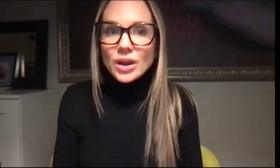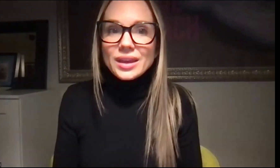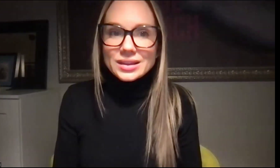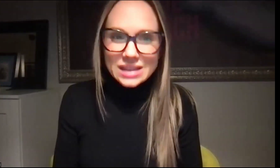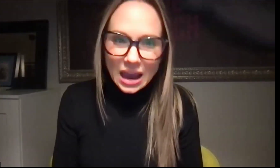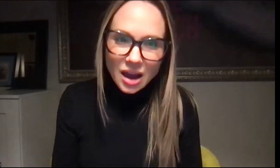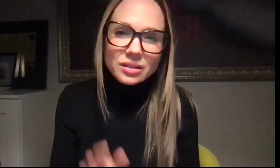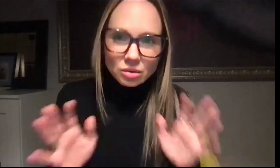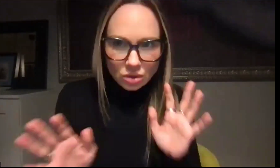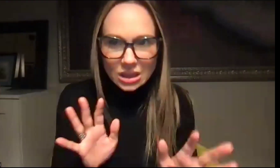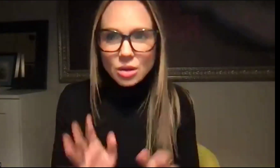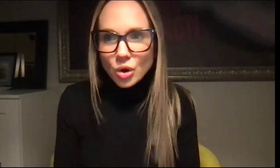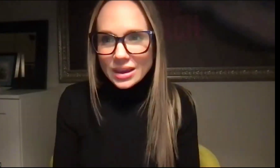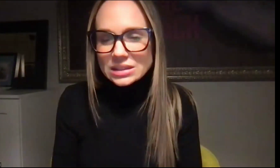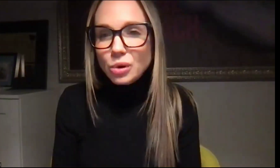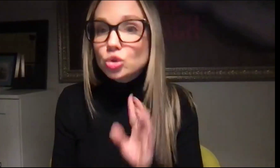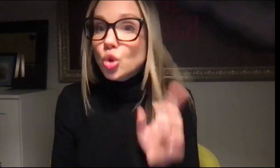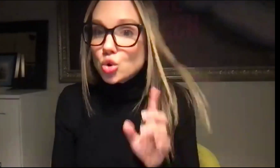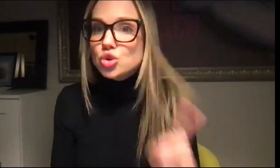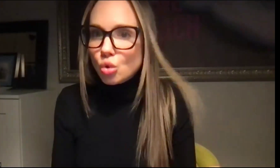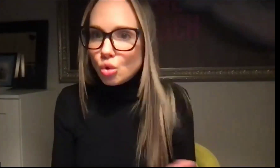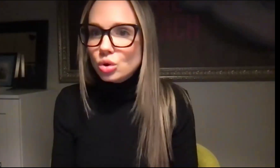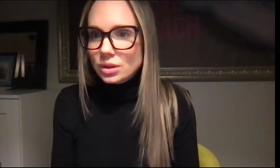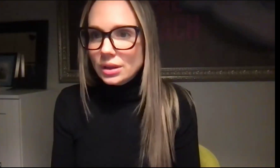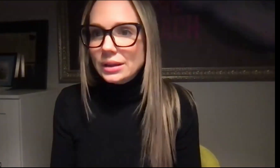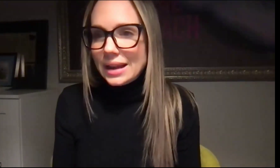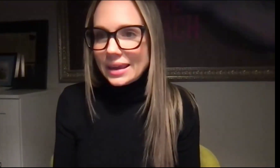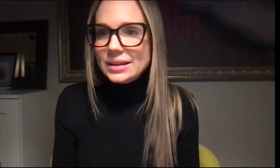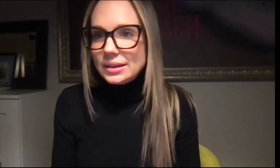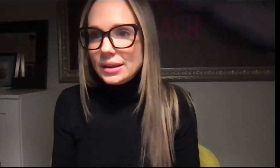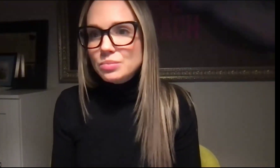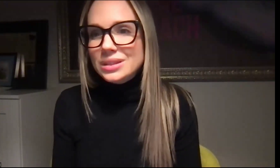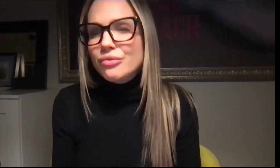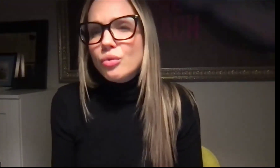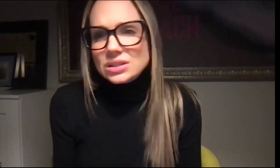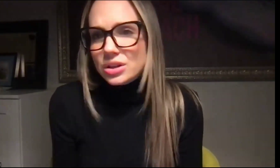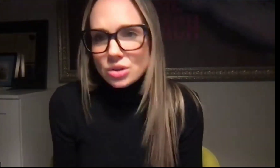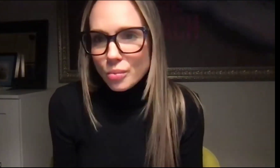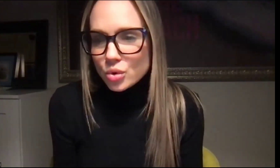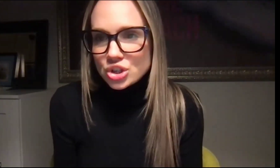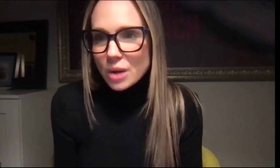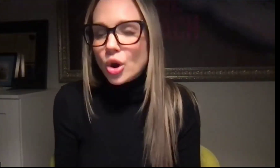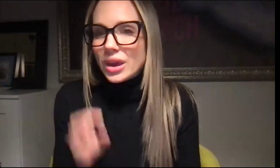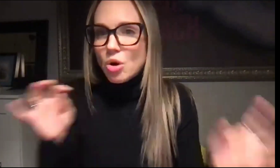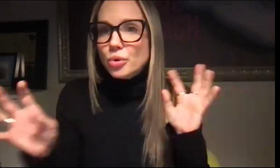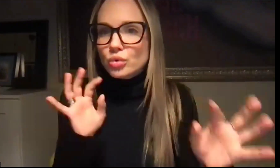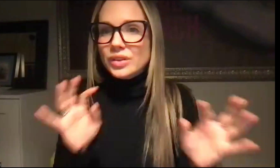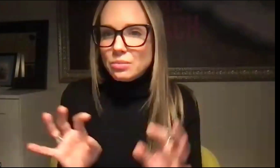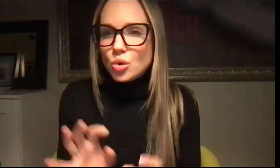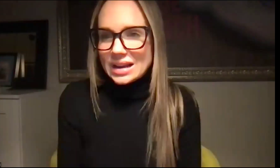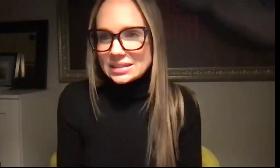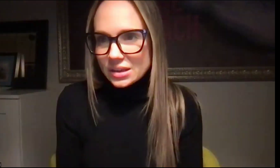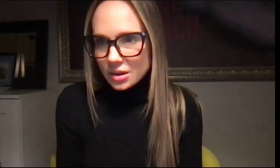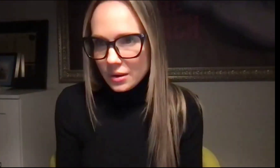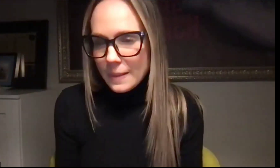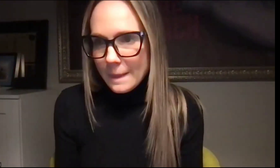Oui, il y a moyen. Zara, OK, il y a moyen. C'est pas toujours la qualité, puis des fois, c'est un peu cher pour rien, mais on peut trouver